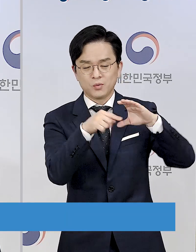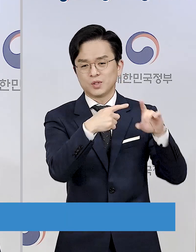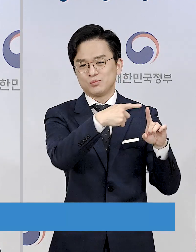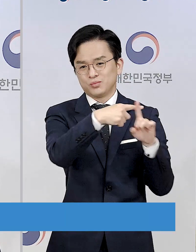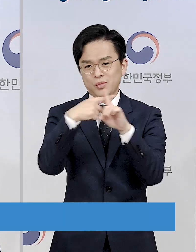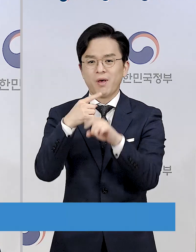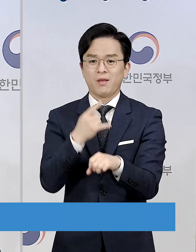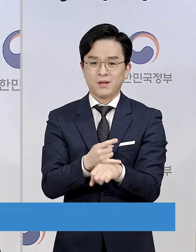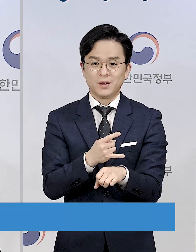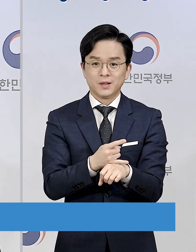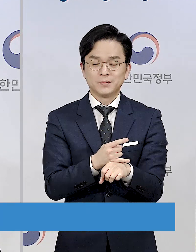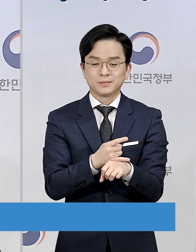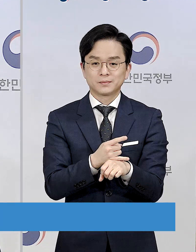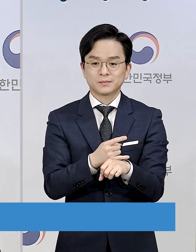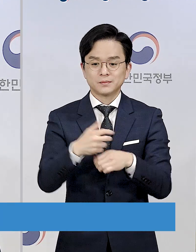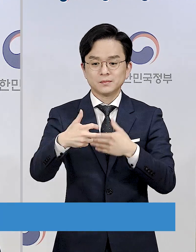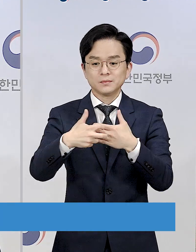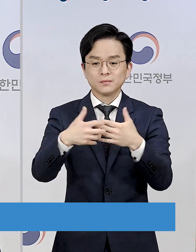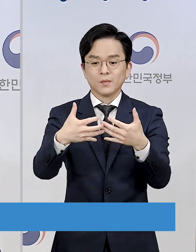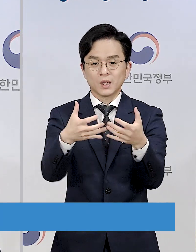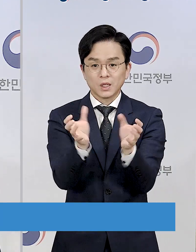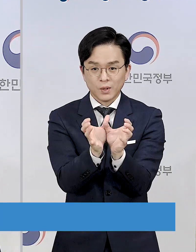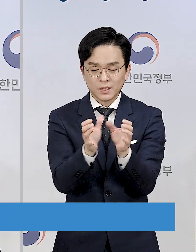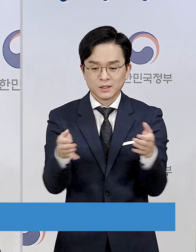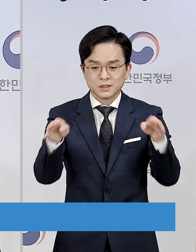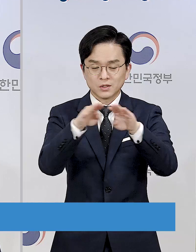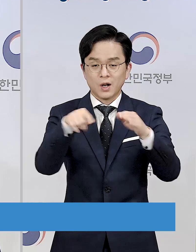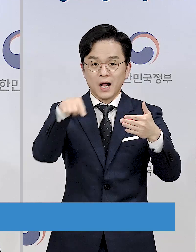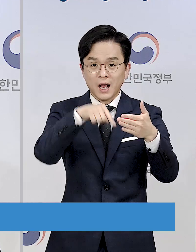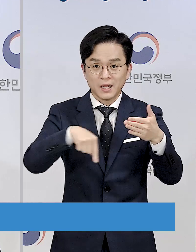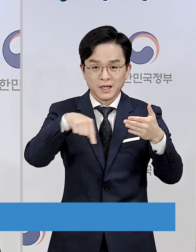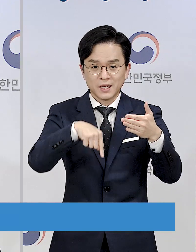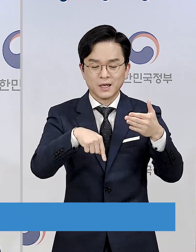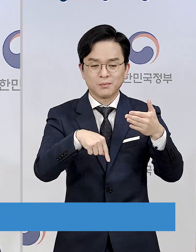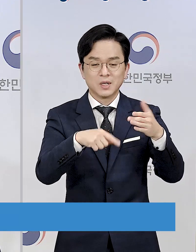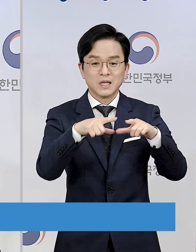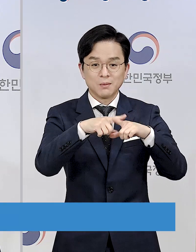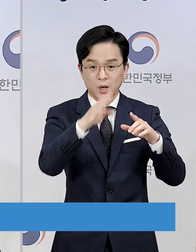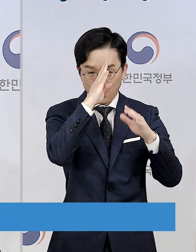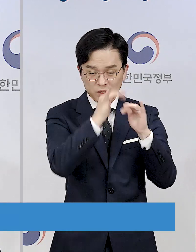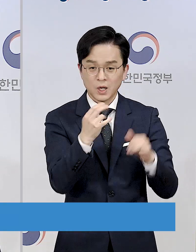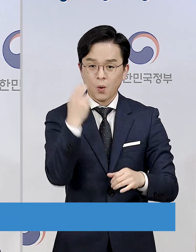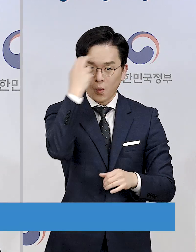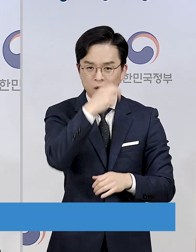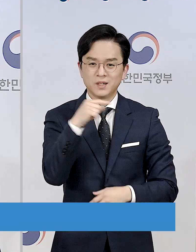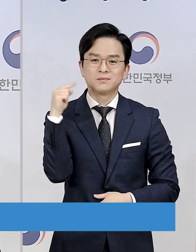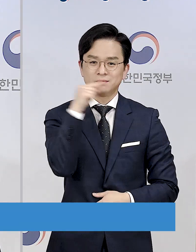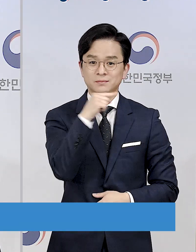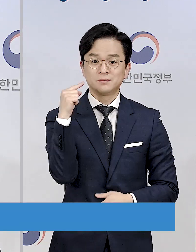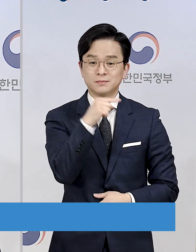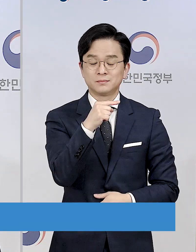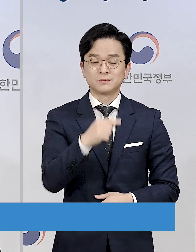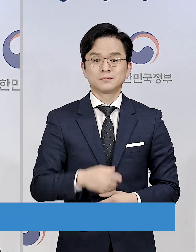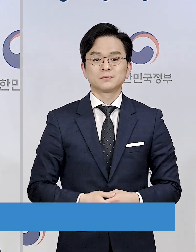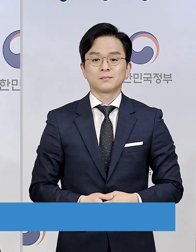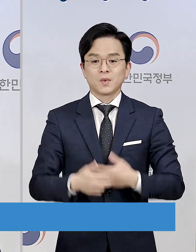전 진단검사를 의무적으로 실시하며 의료기관 내 방문객 관리도 철저히 이루어지도록